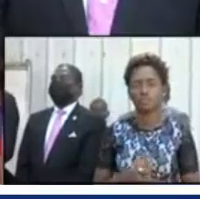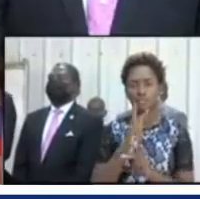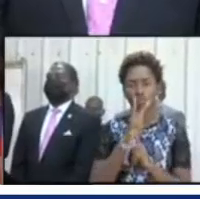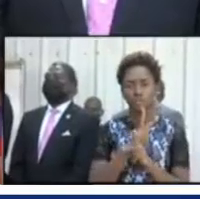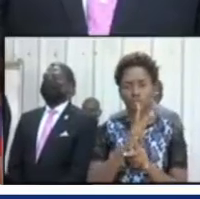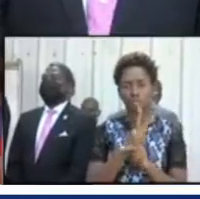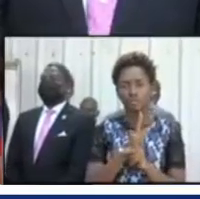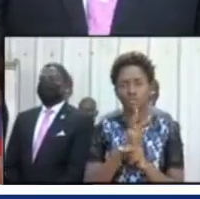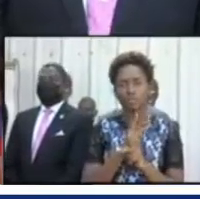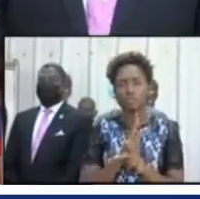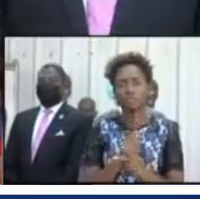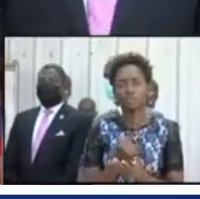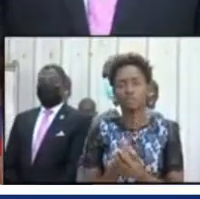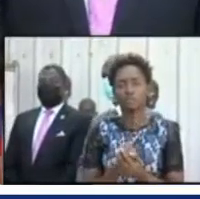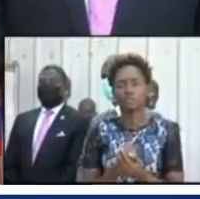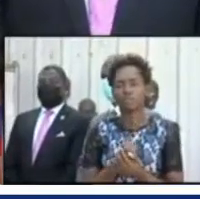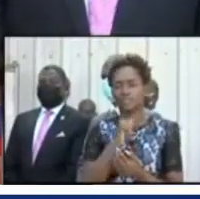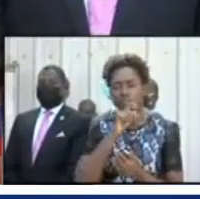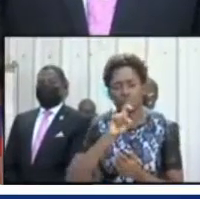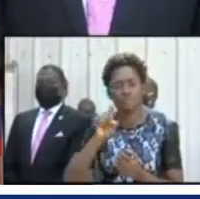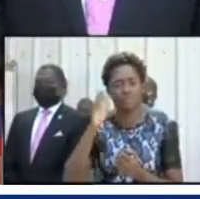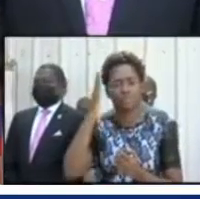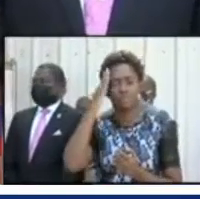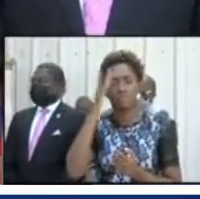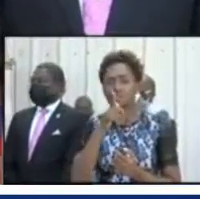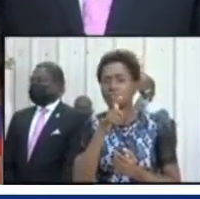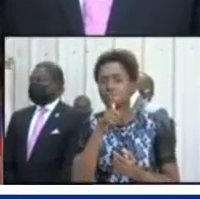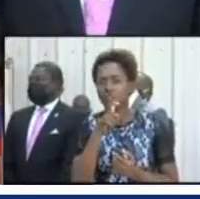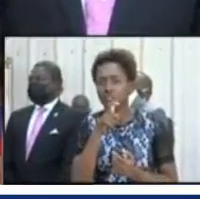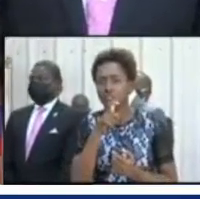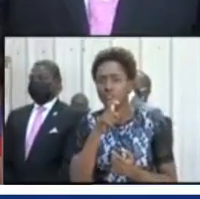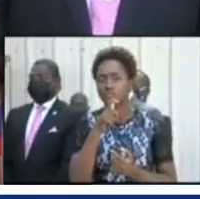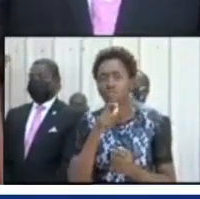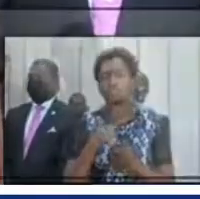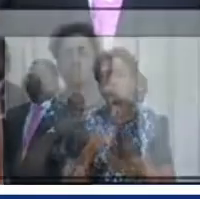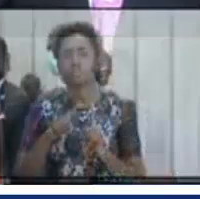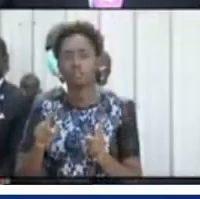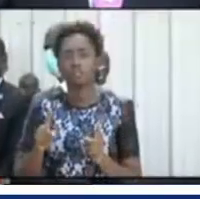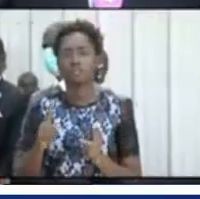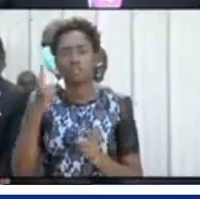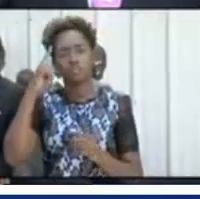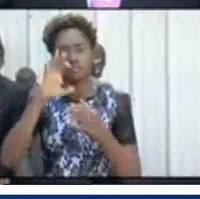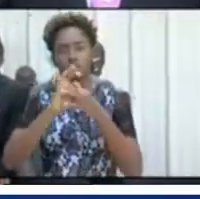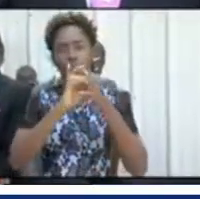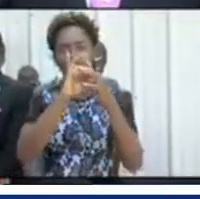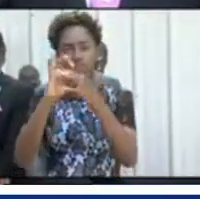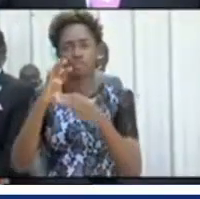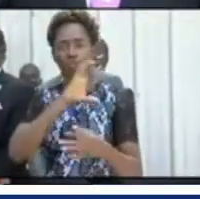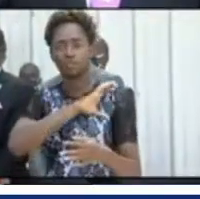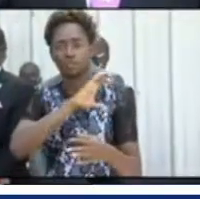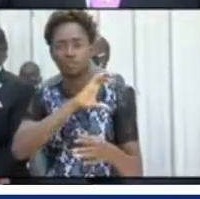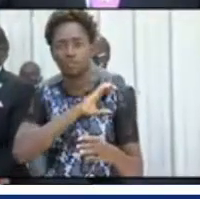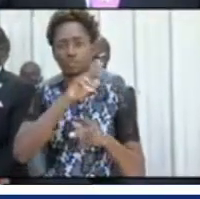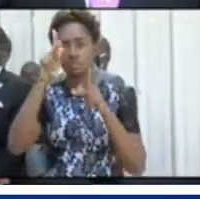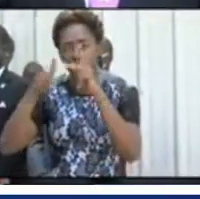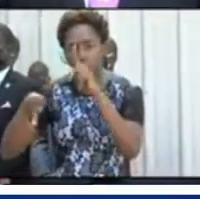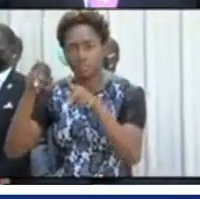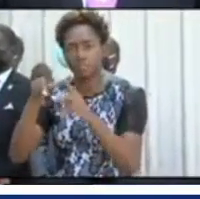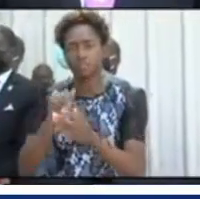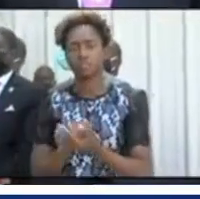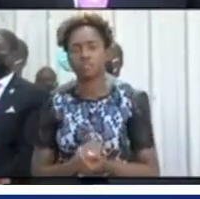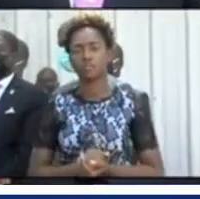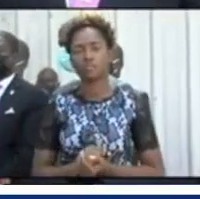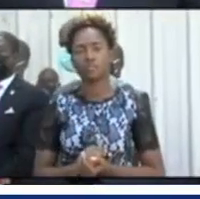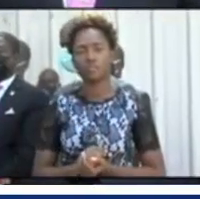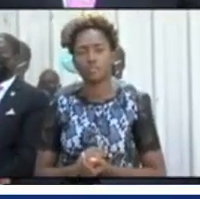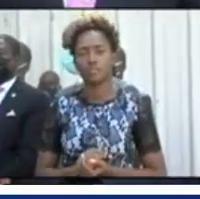kembe anonymali, nous pas besoin qu'on ait qui moun, c'est justement c'est notre collaboration police-population.